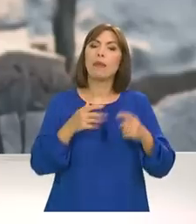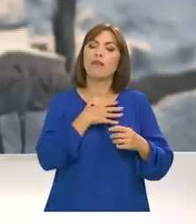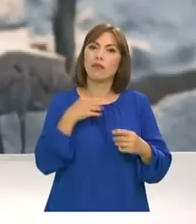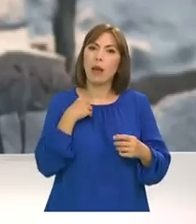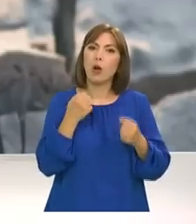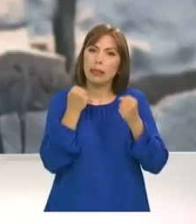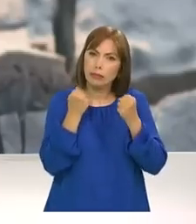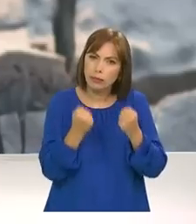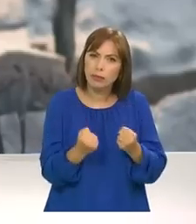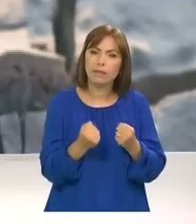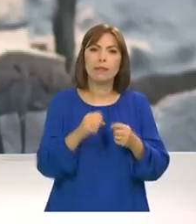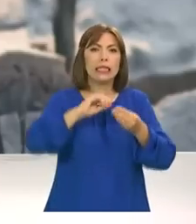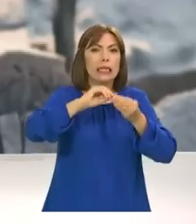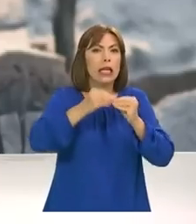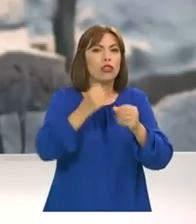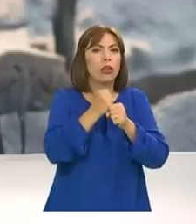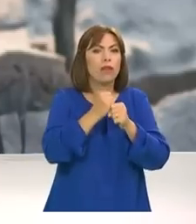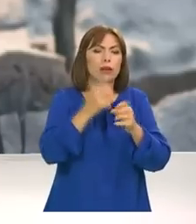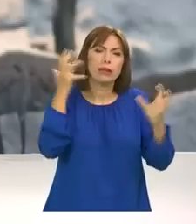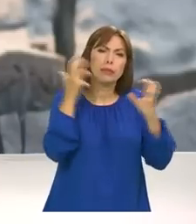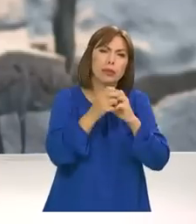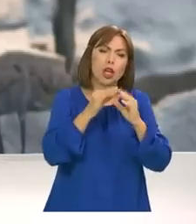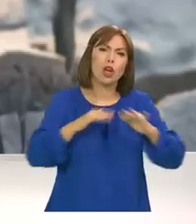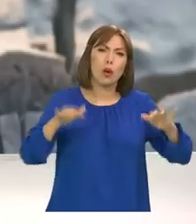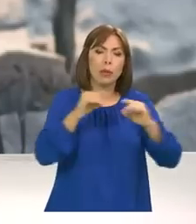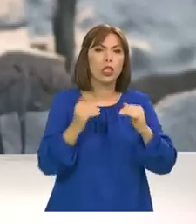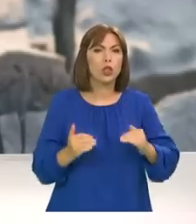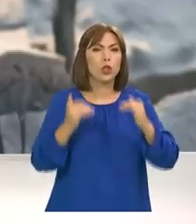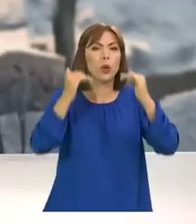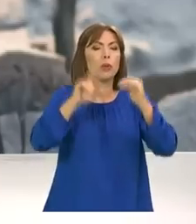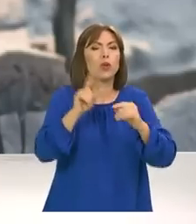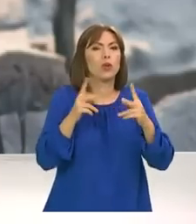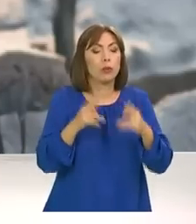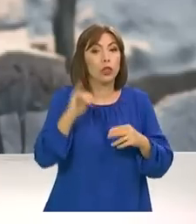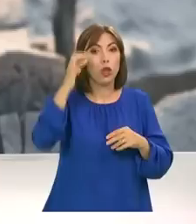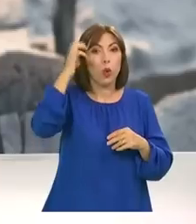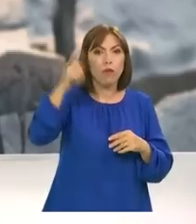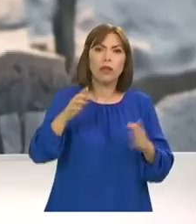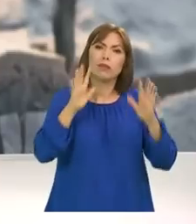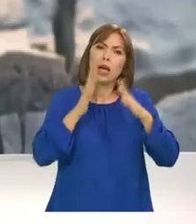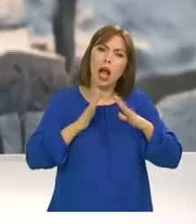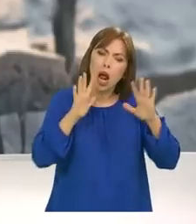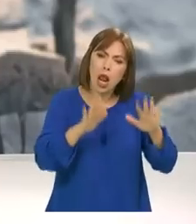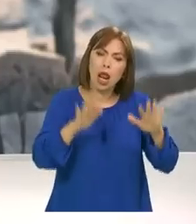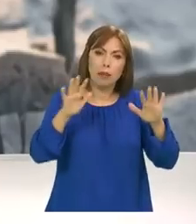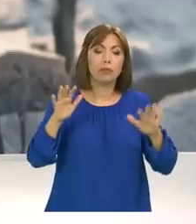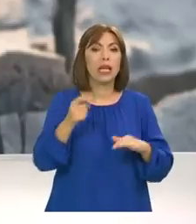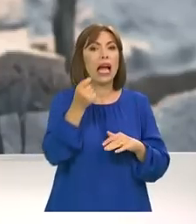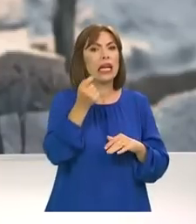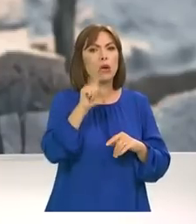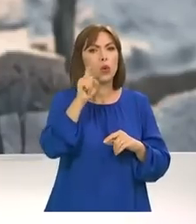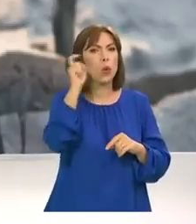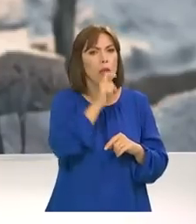Trăim vremuri complicate. Seceta a făcut ravagii în țara noastră, scumpirile nu contenesc, iar guvernanții îndeamnă la calm. Grâul nu